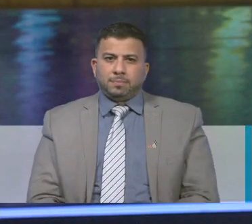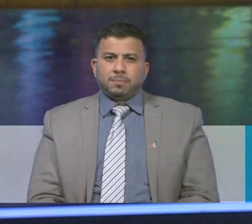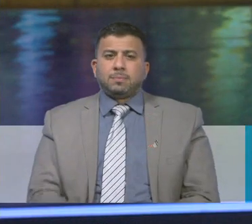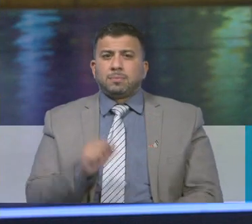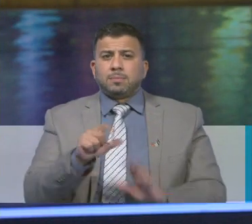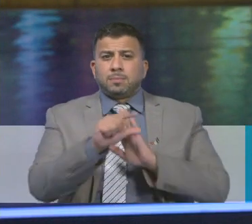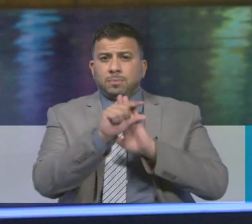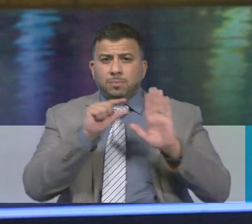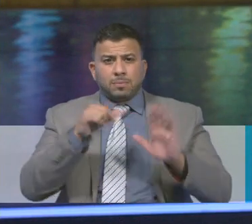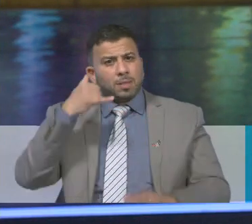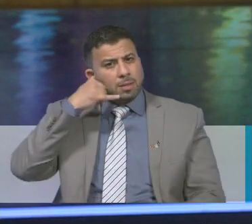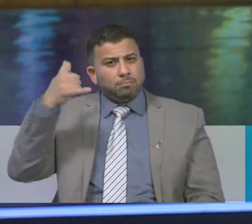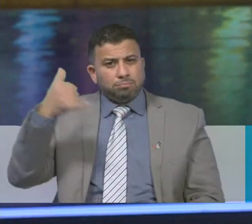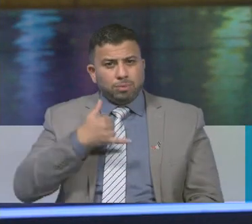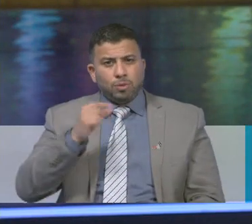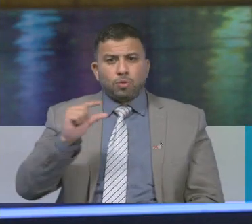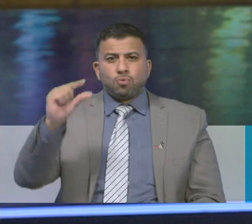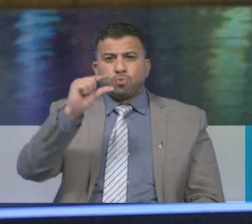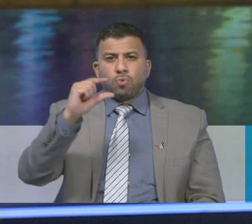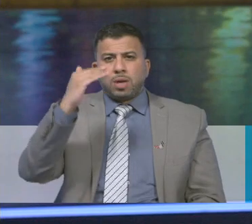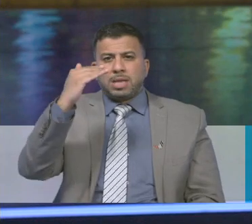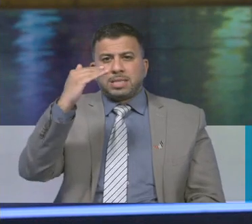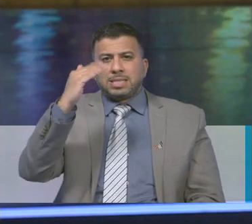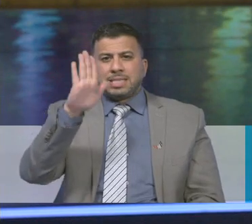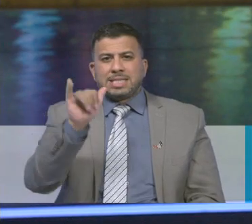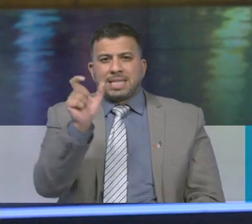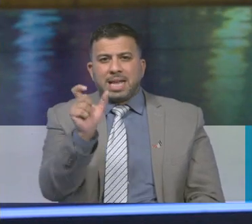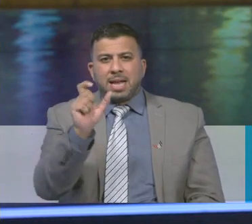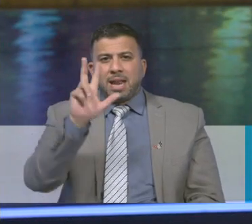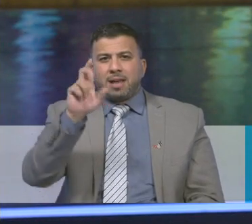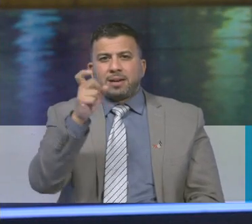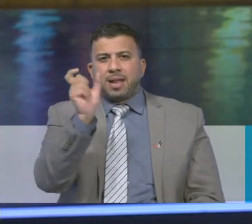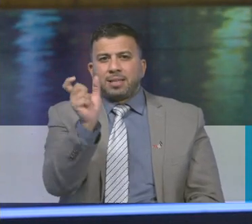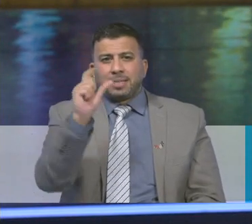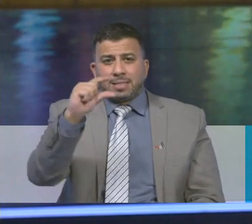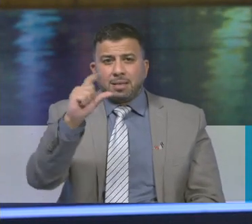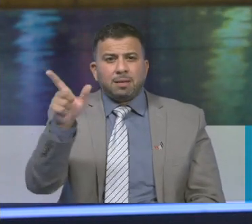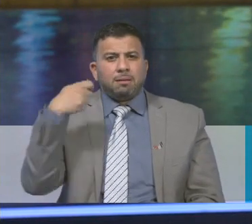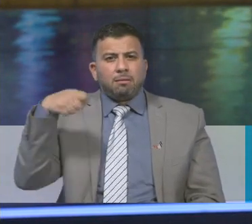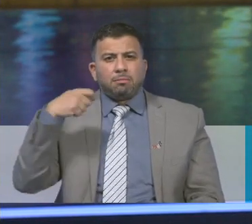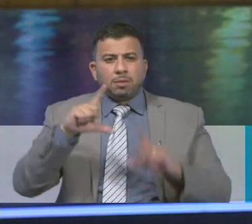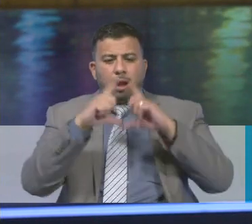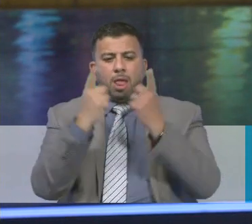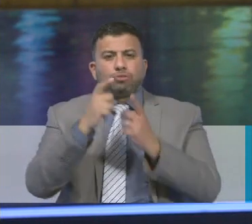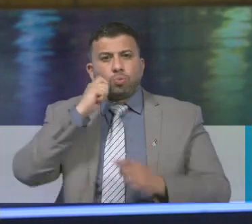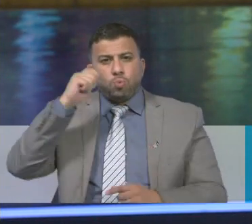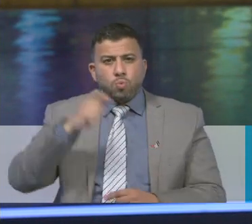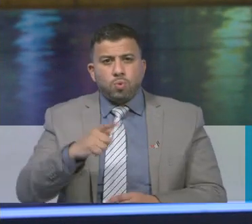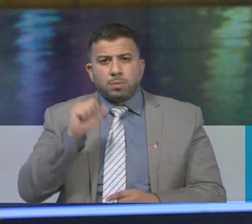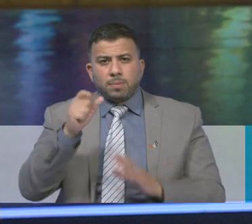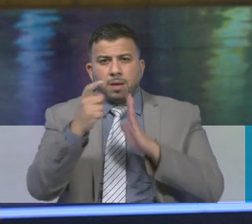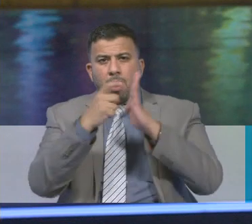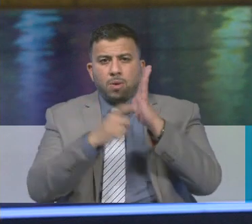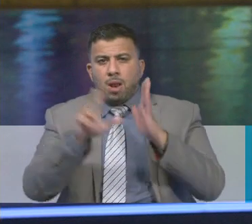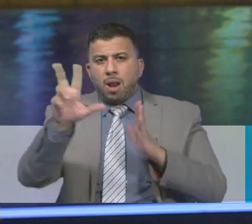إذن وحول هذا الموضوع ينضم إلينا عبر الهاتف سعادة الدكتور حسين الرند، رئيس اللجنة الوطنية لأحكام